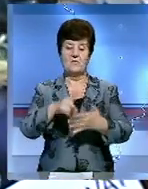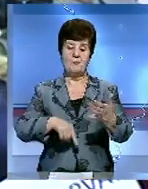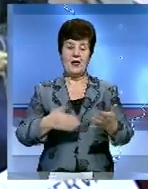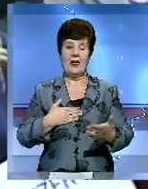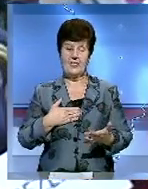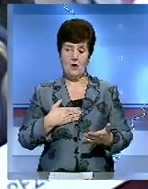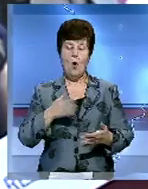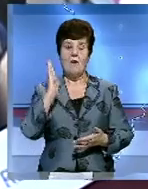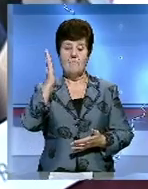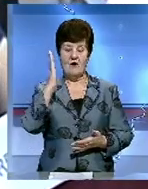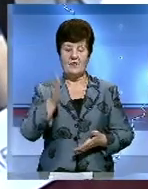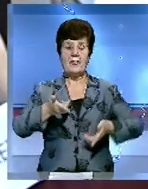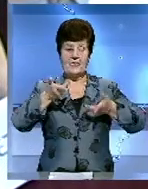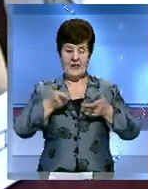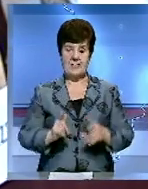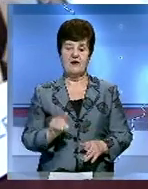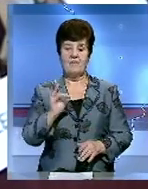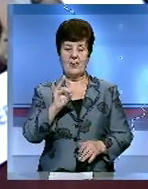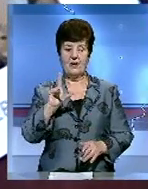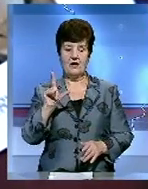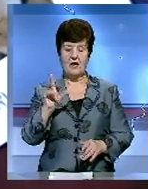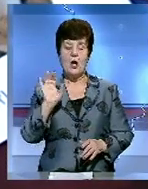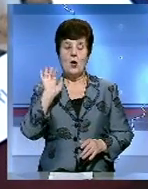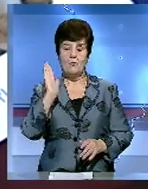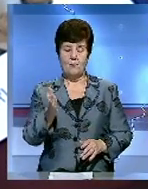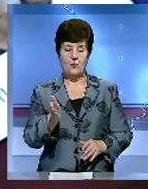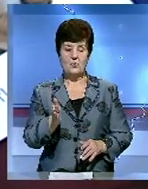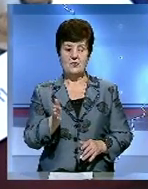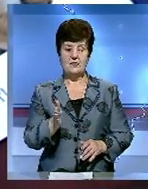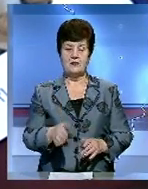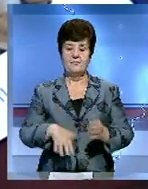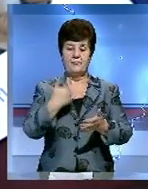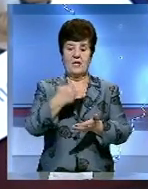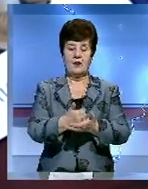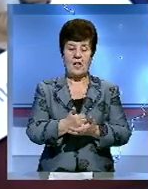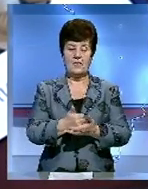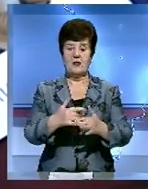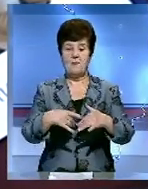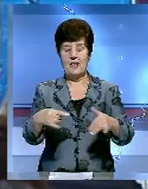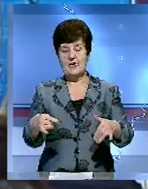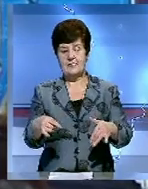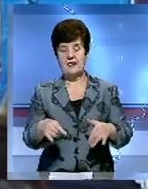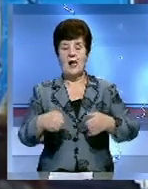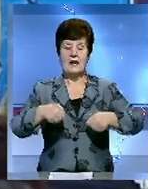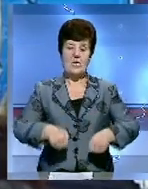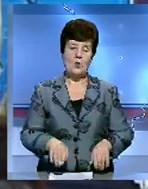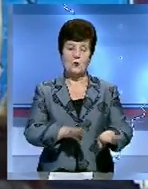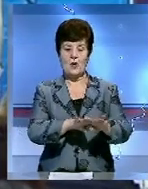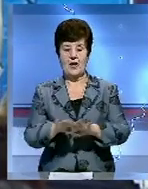fi într-adevăr pus în capul mesei dreptul legal și